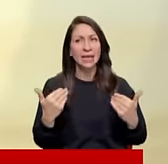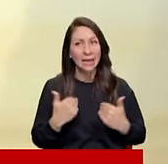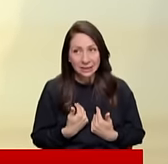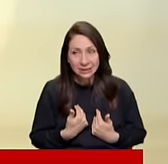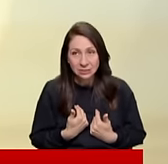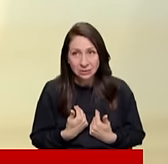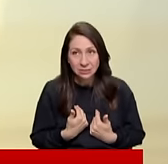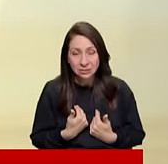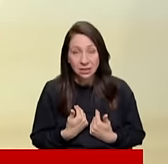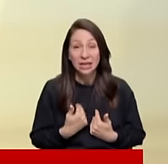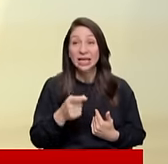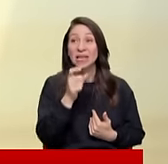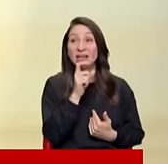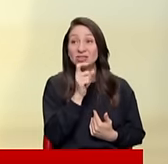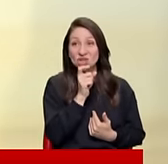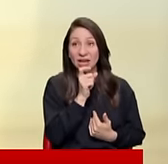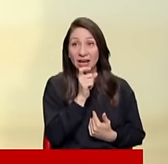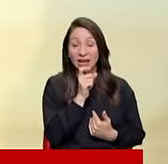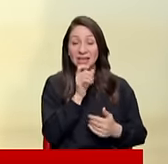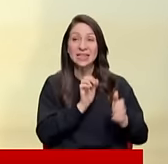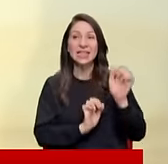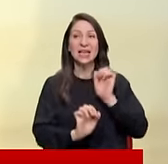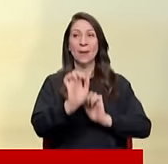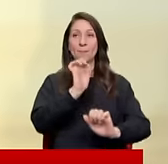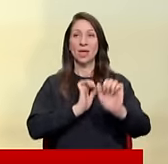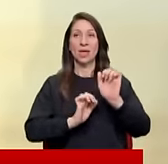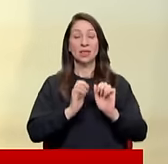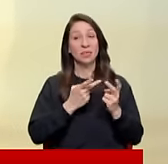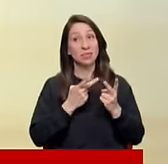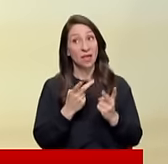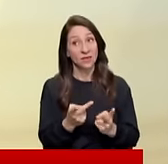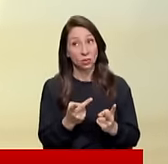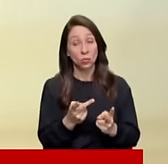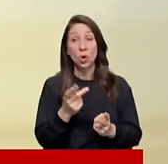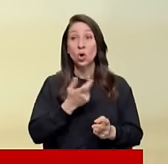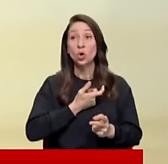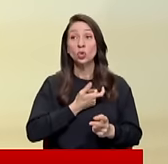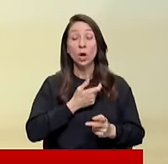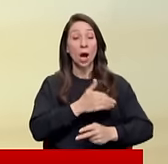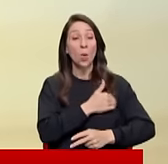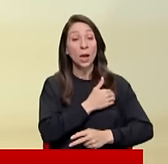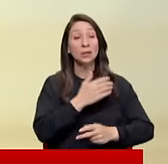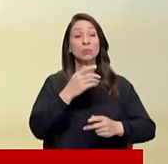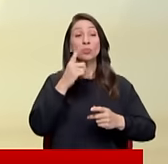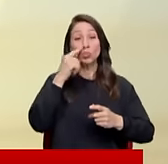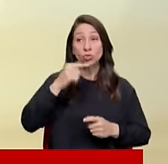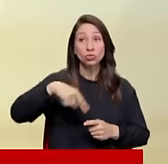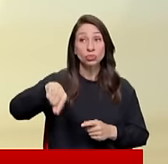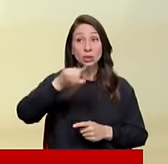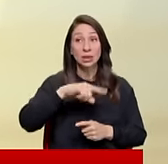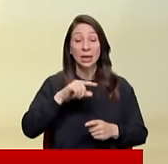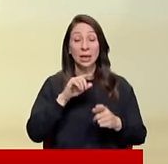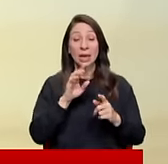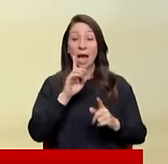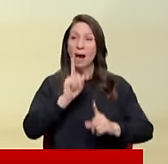gelsin yanlışa direnmeye davet ediyorum. Hukukçular ve bürokratlar